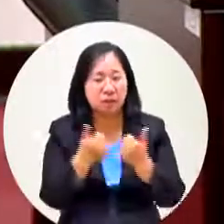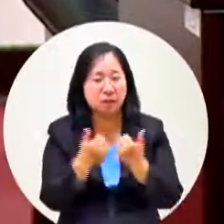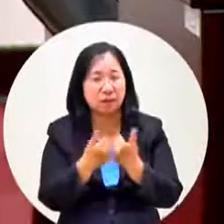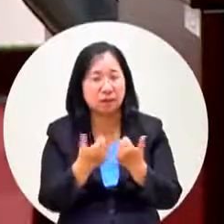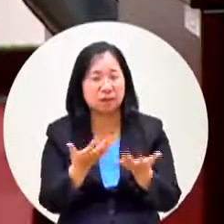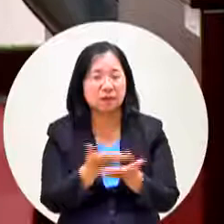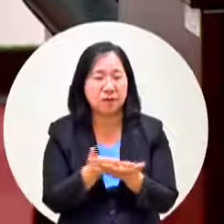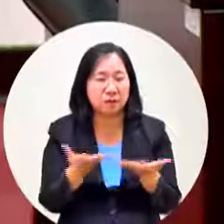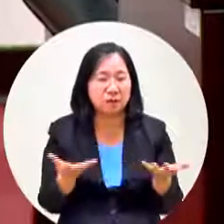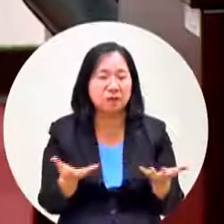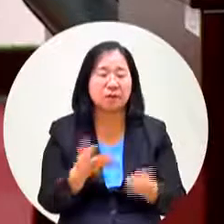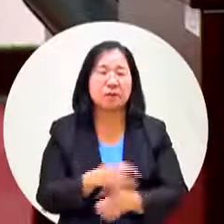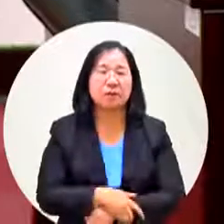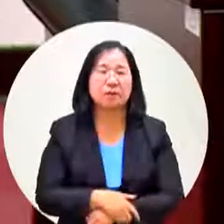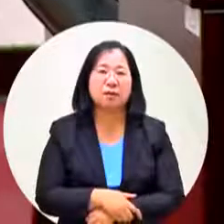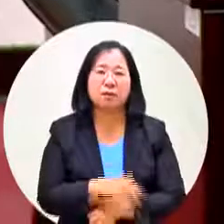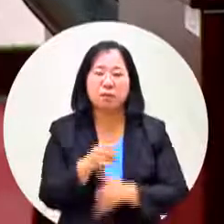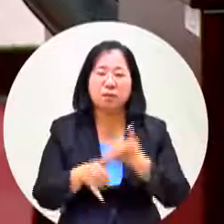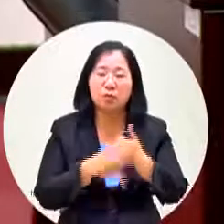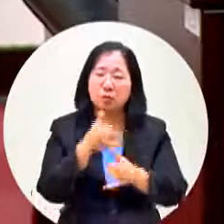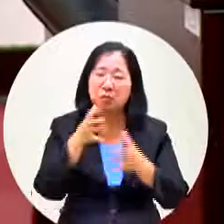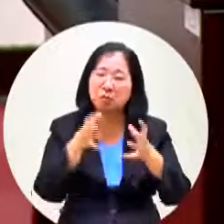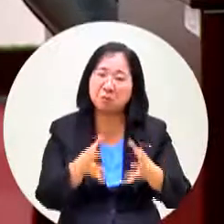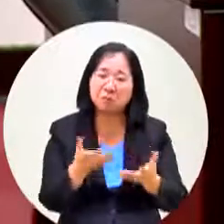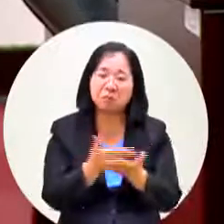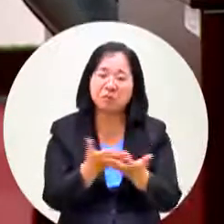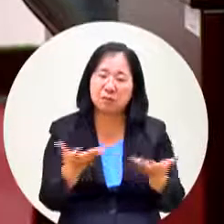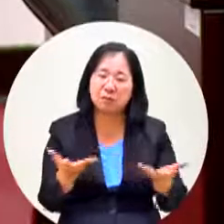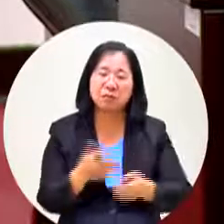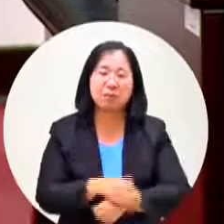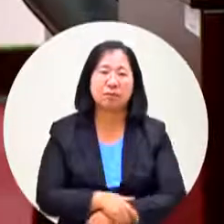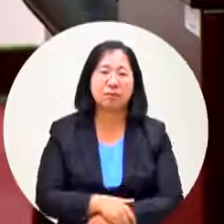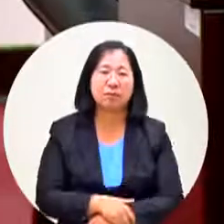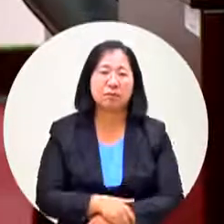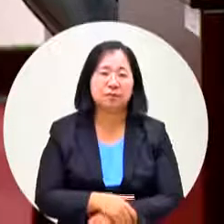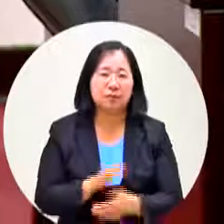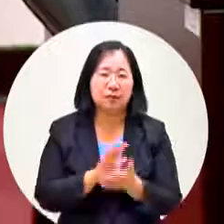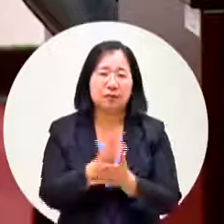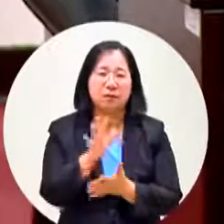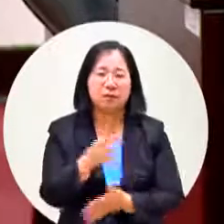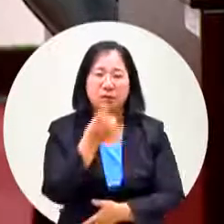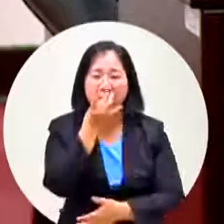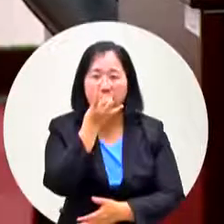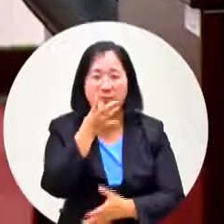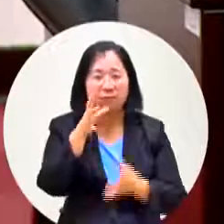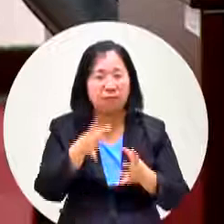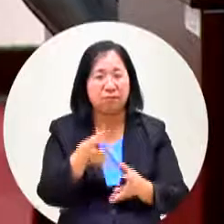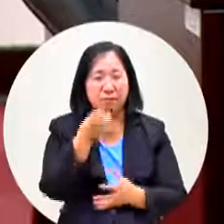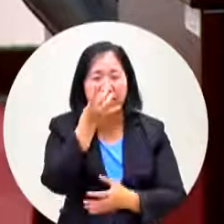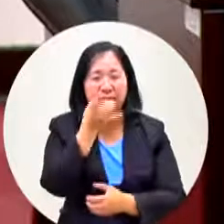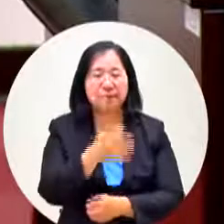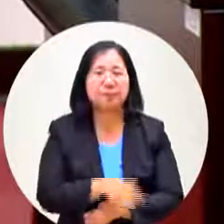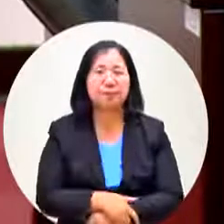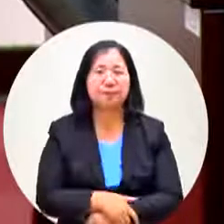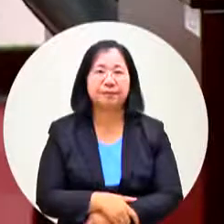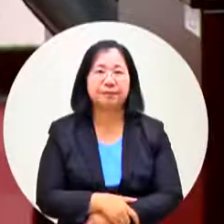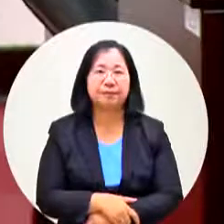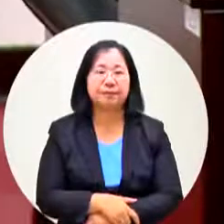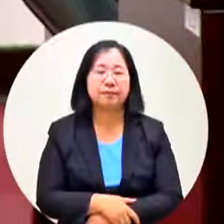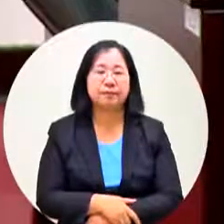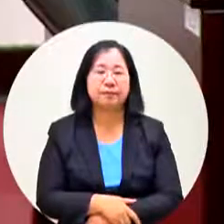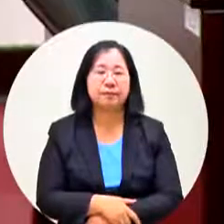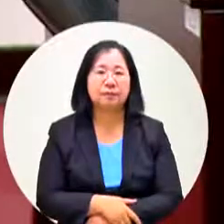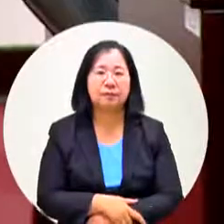过将近万五人，超进驻超过将近万五人吼，但也以后两例